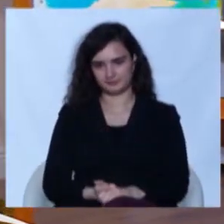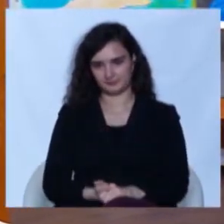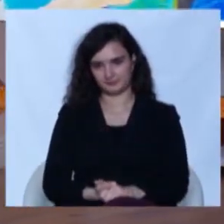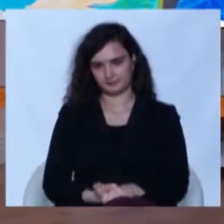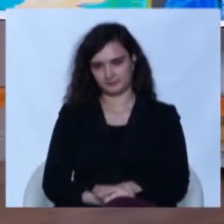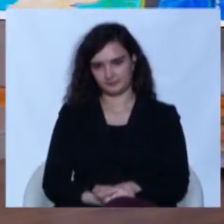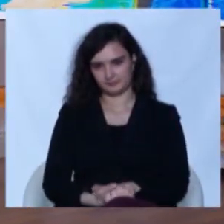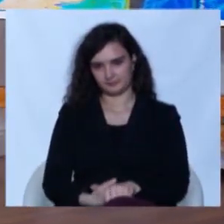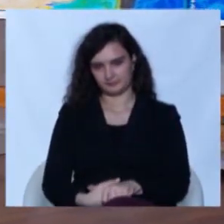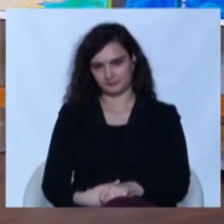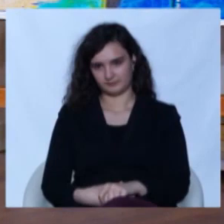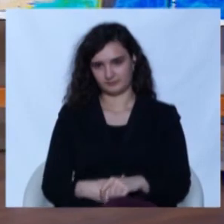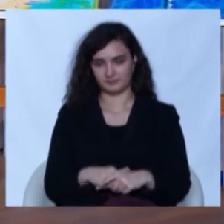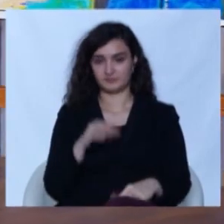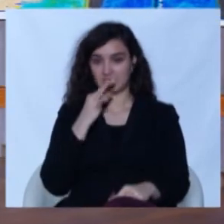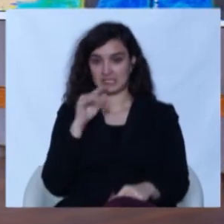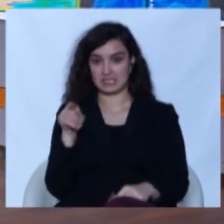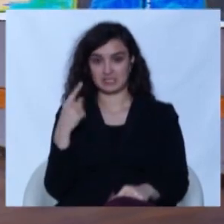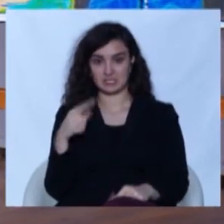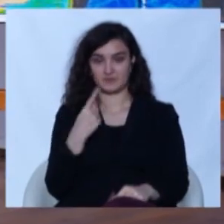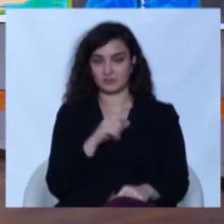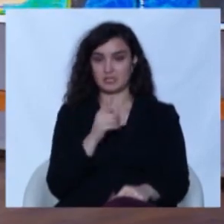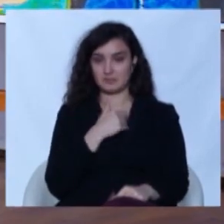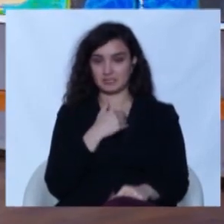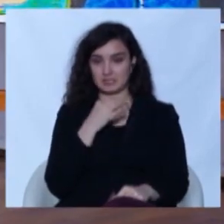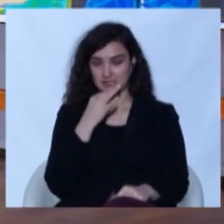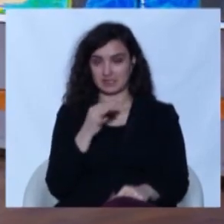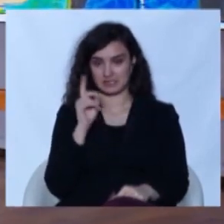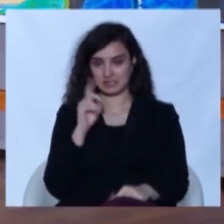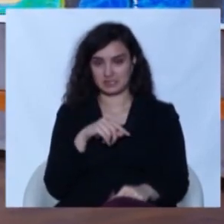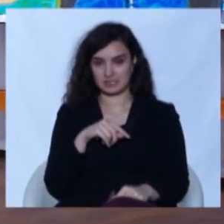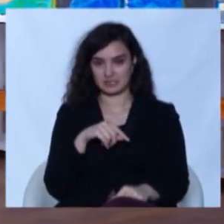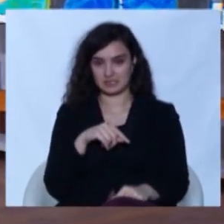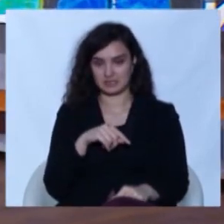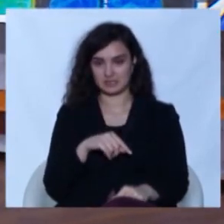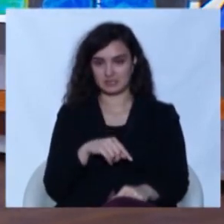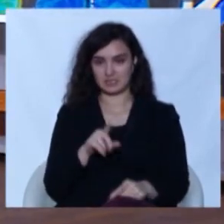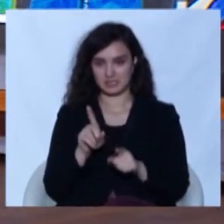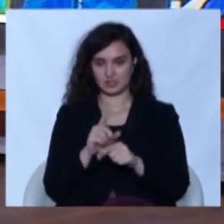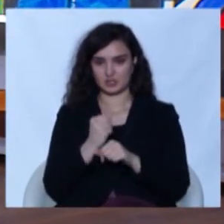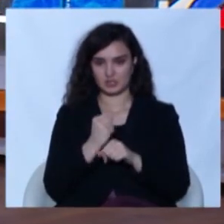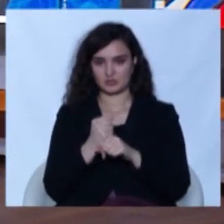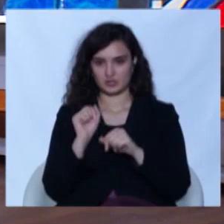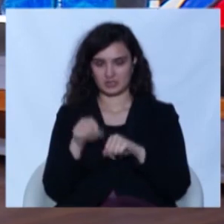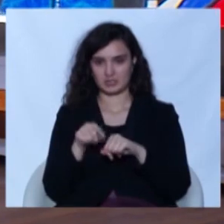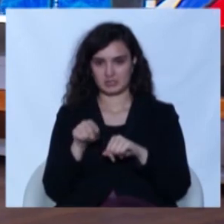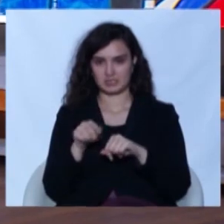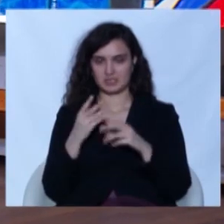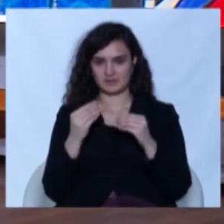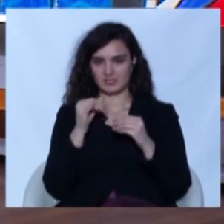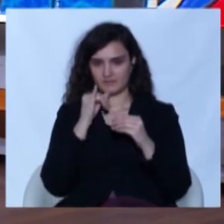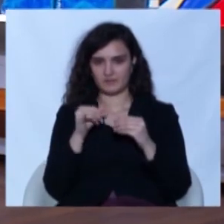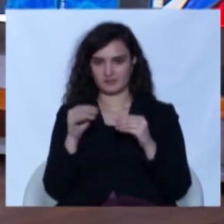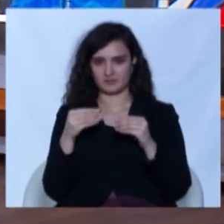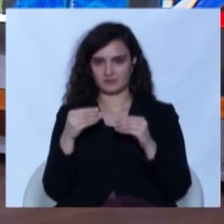Видрэг ари ай эс. Амит рамэн дай циткит ратро. Эсэ чэгэцлиат гавак этот суэлия да